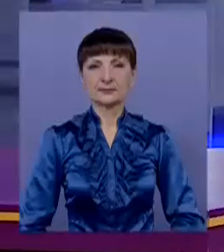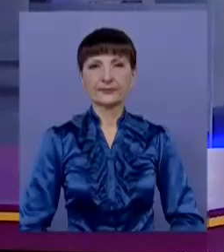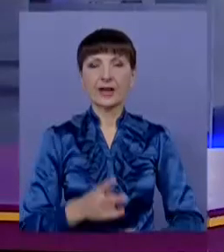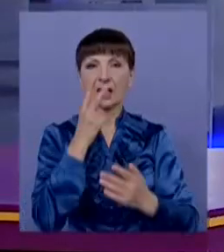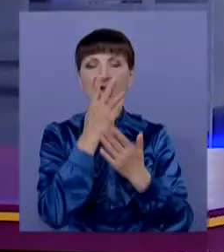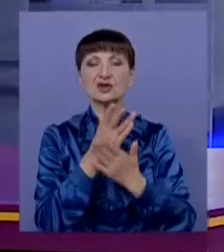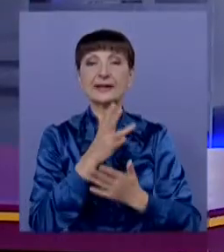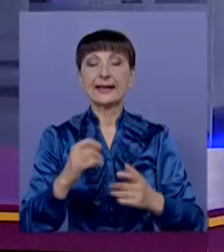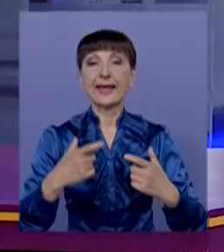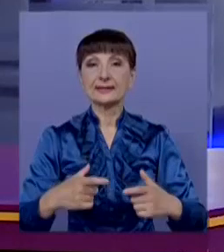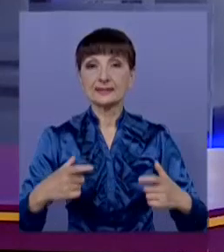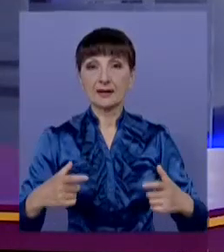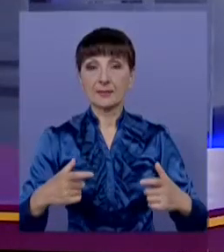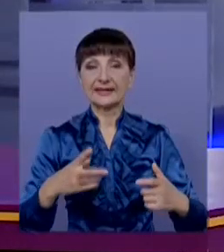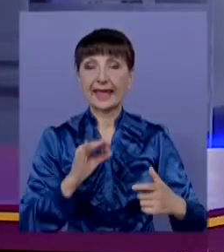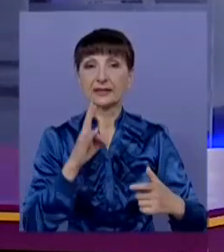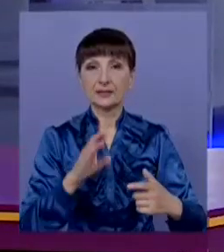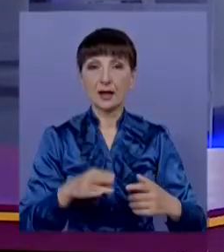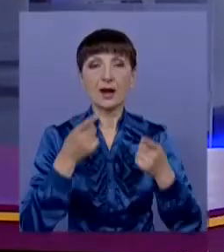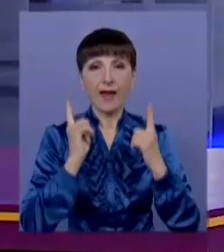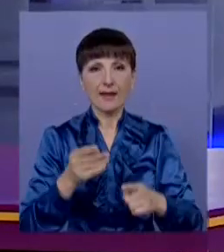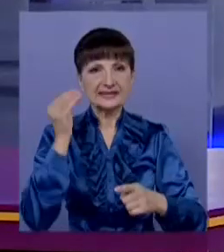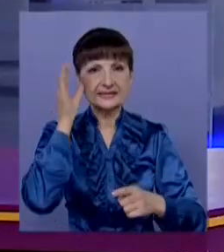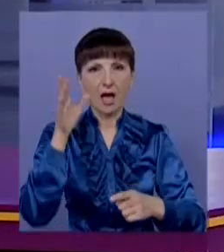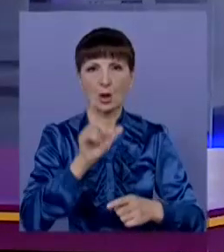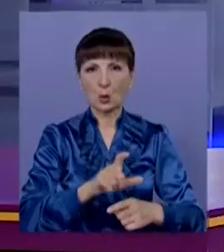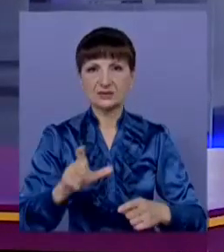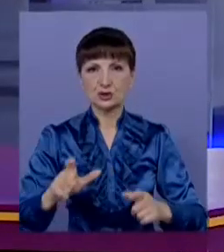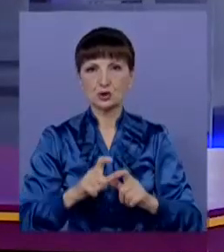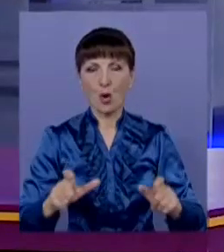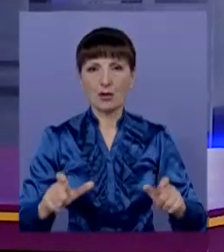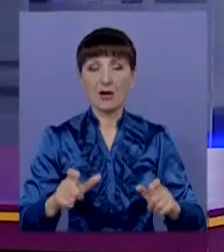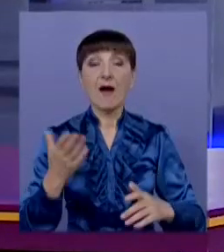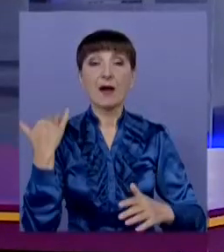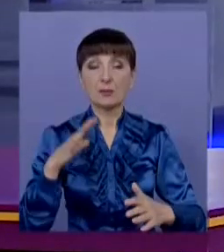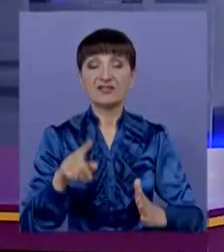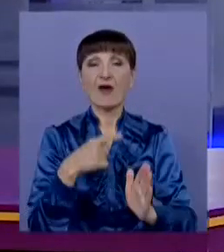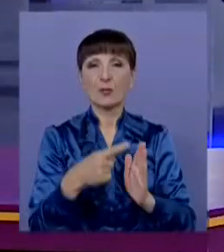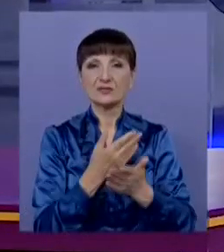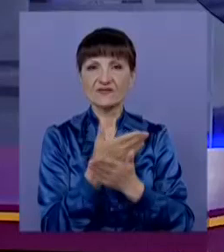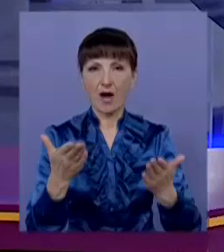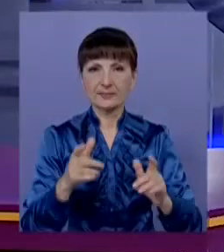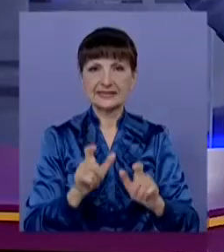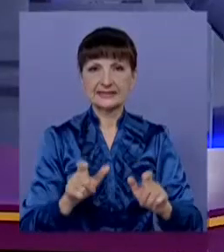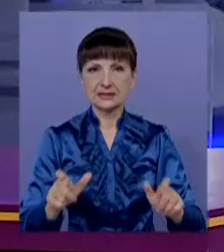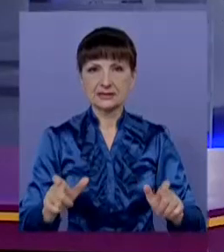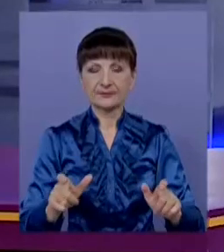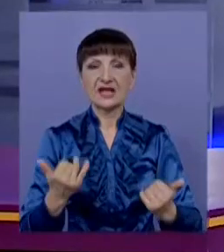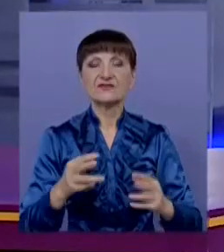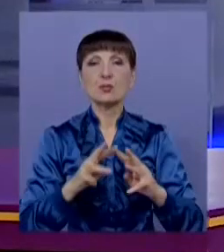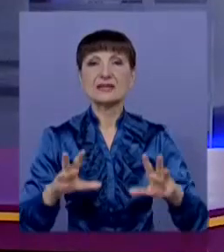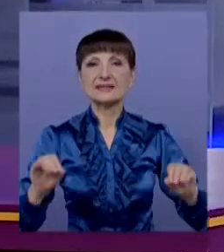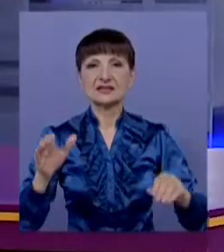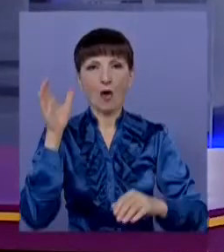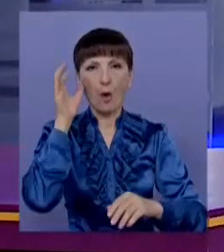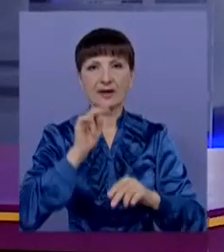Отражает ли ЕНТ реальный уровень знаний школьников? Так звучит вопрос, который ранее я адресовал вам, уважаемые телезрители. Сегодня Министерство